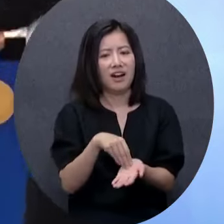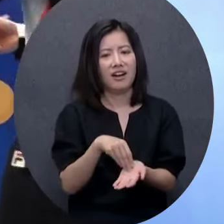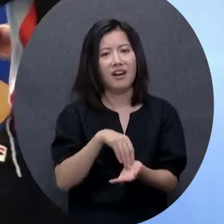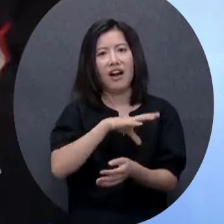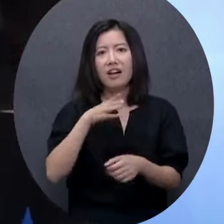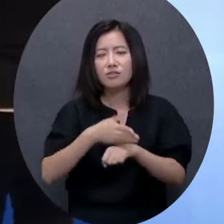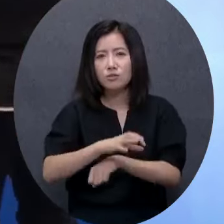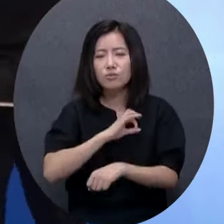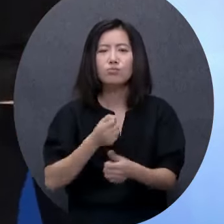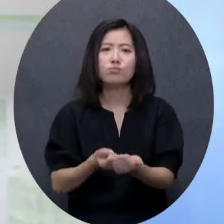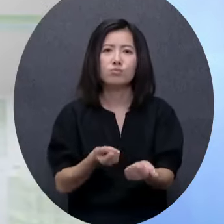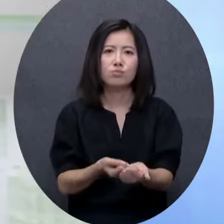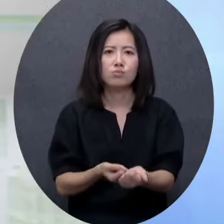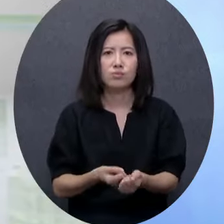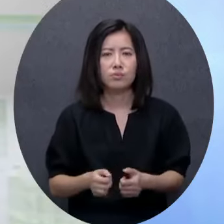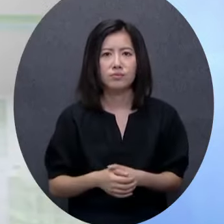支持啦。